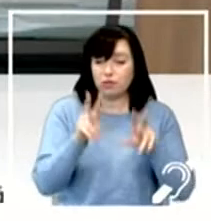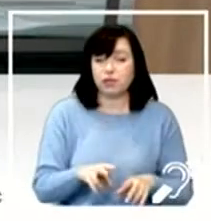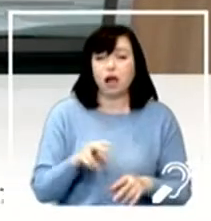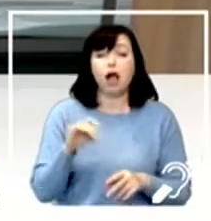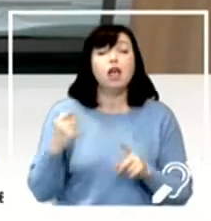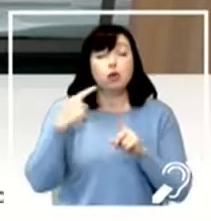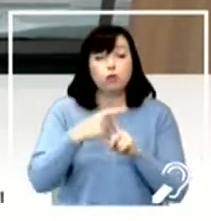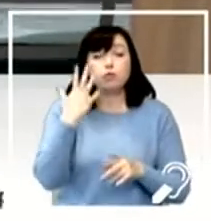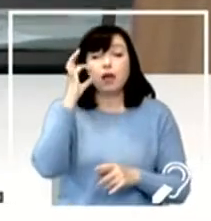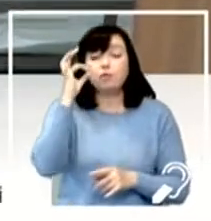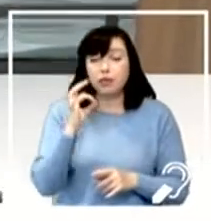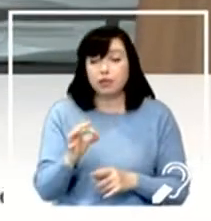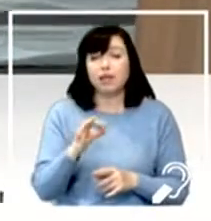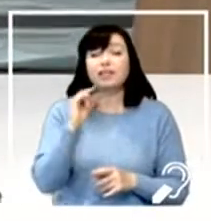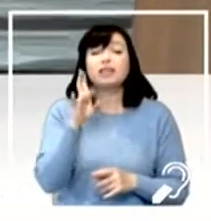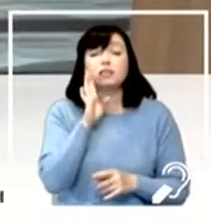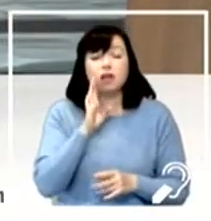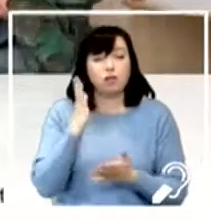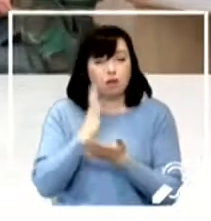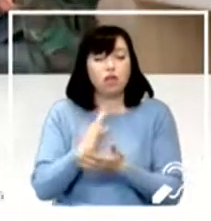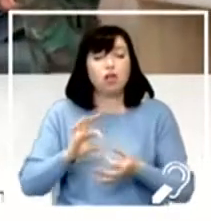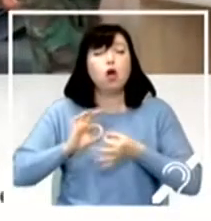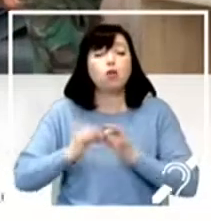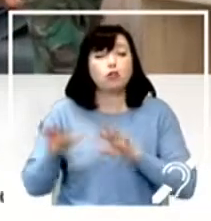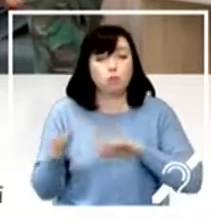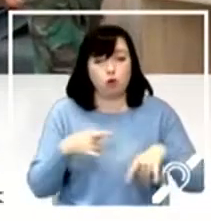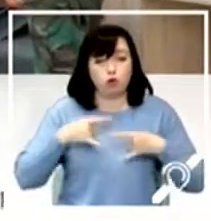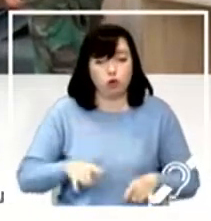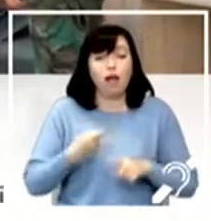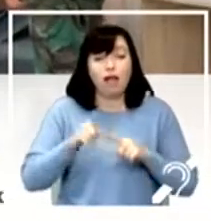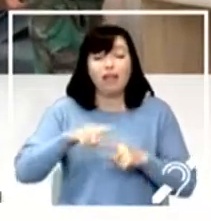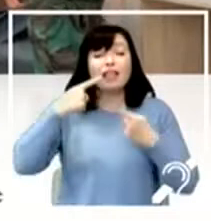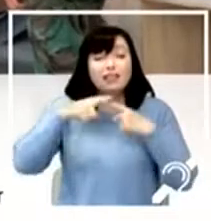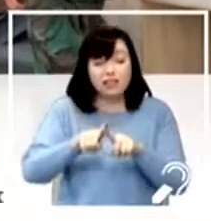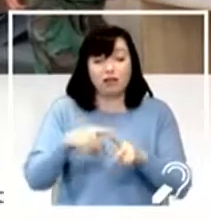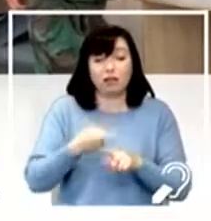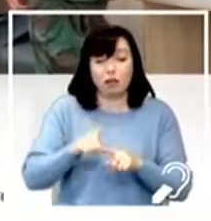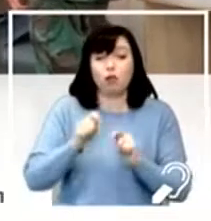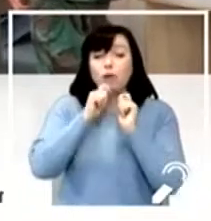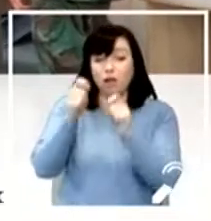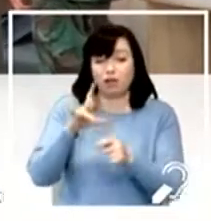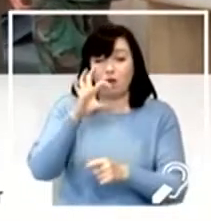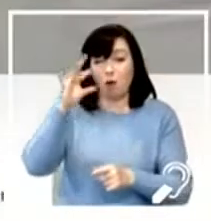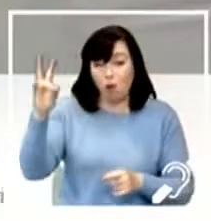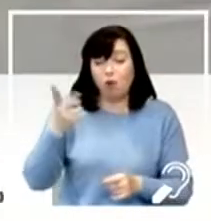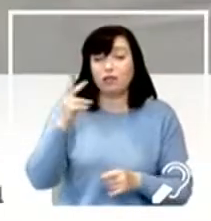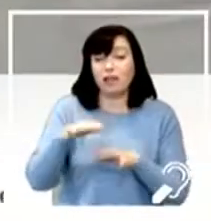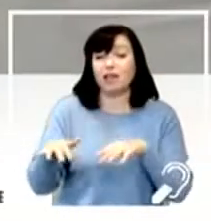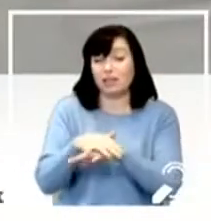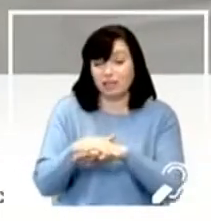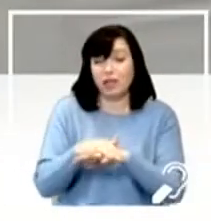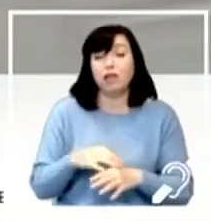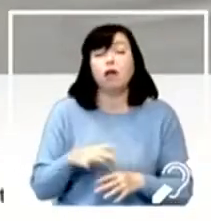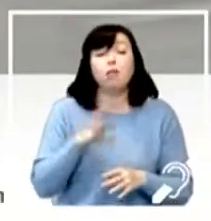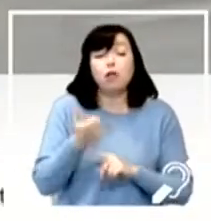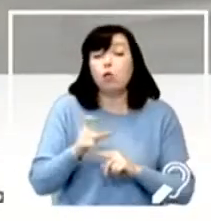timp, 5% dintre paciente suferă complicații. Echipamentul donat de Fondul Națiunilor Unite pentru Populație era extrem de